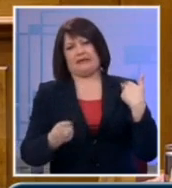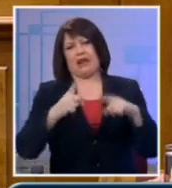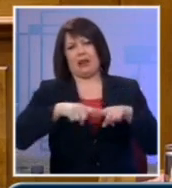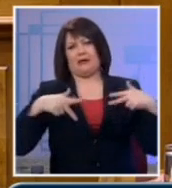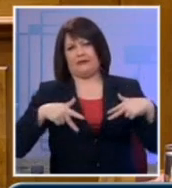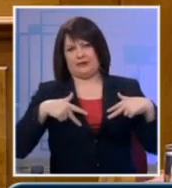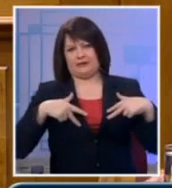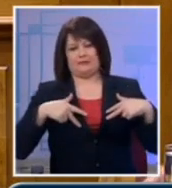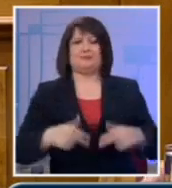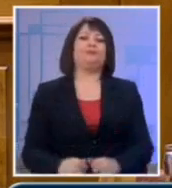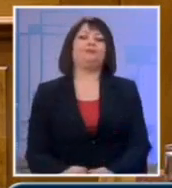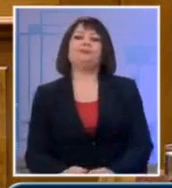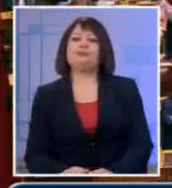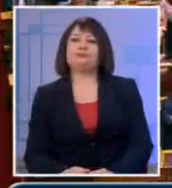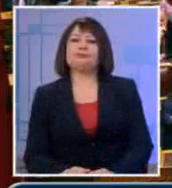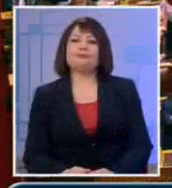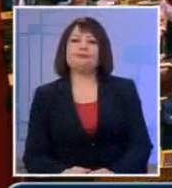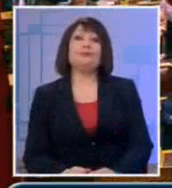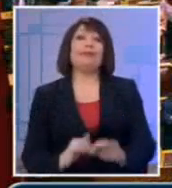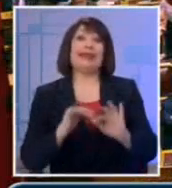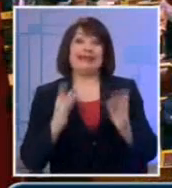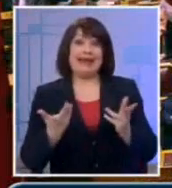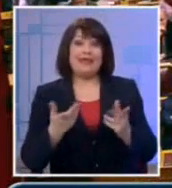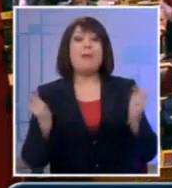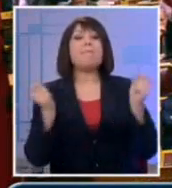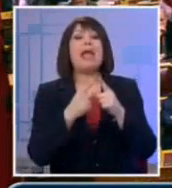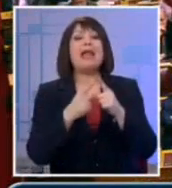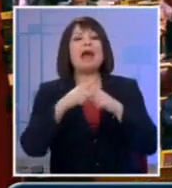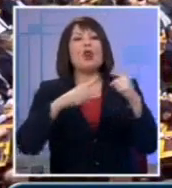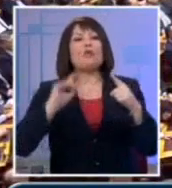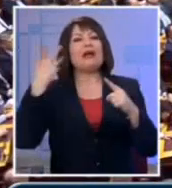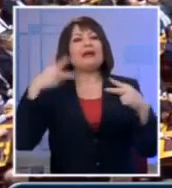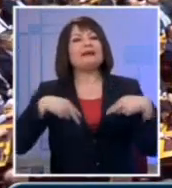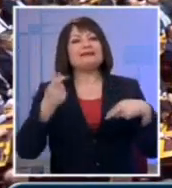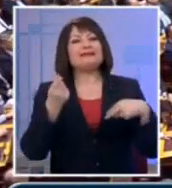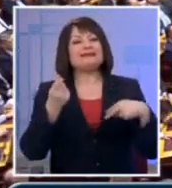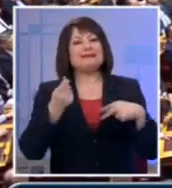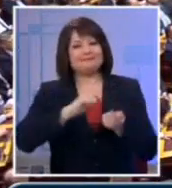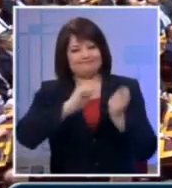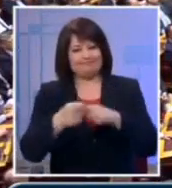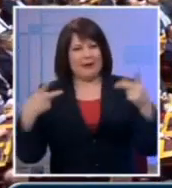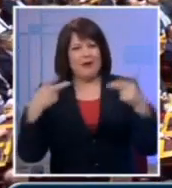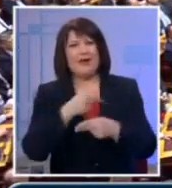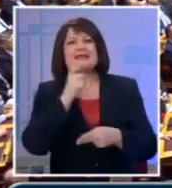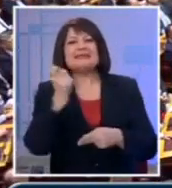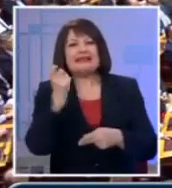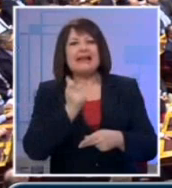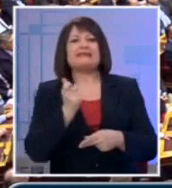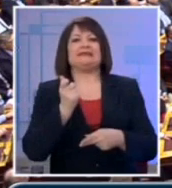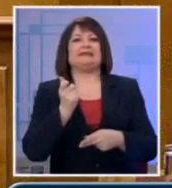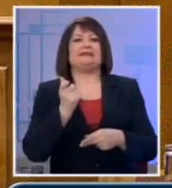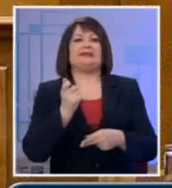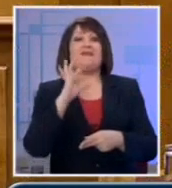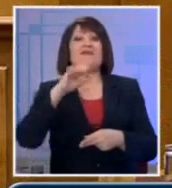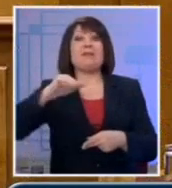κυβέρνηση. Αντί δηλαδή για το mail χαρδούβελη, αντί για περικοπές σε συντάξεις, αυξήσεις